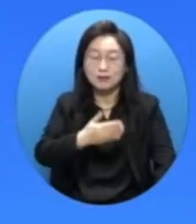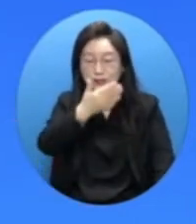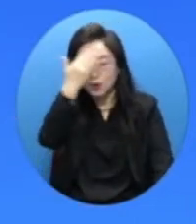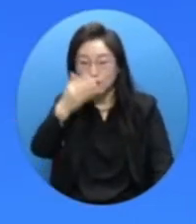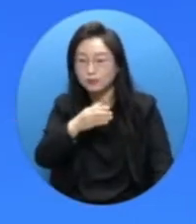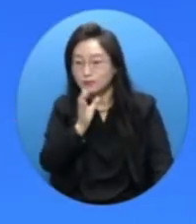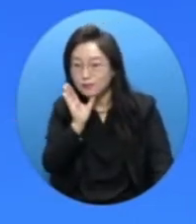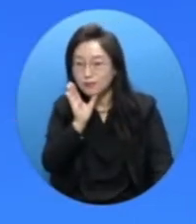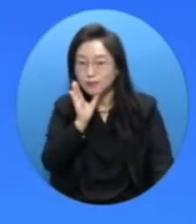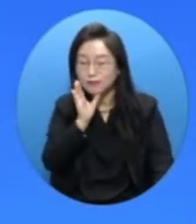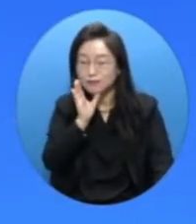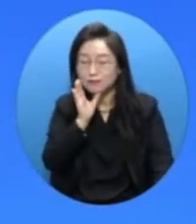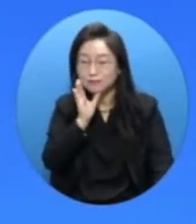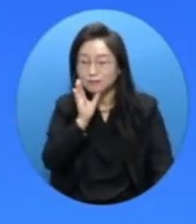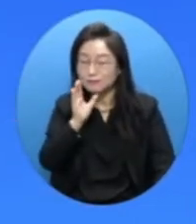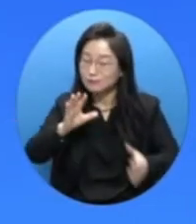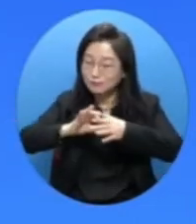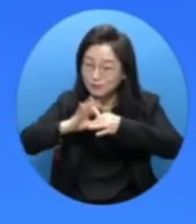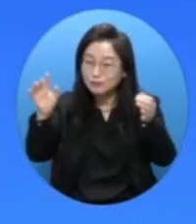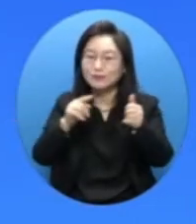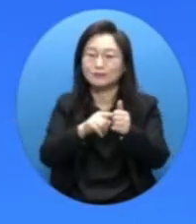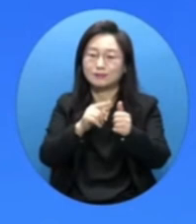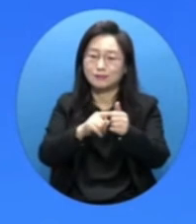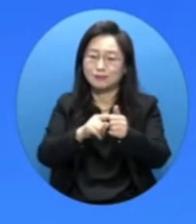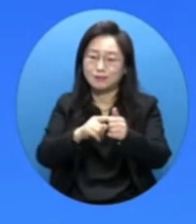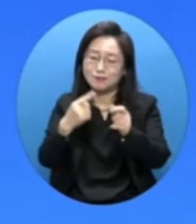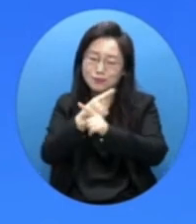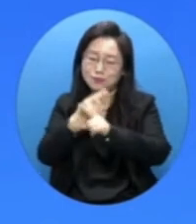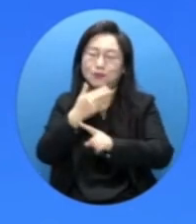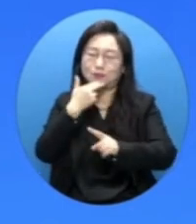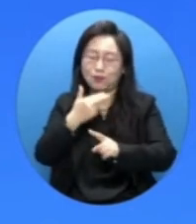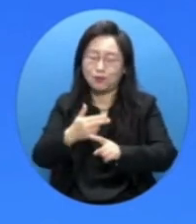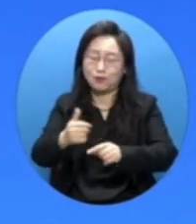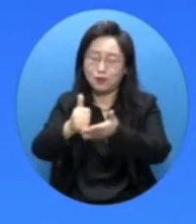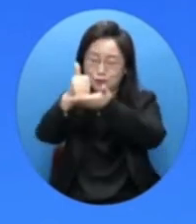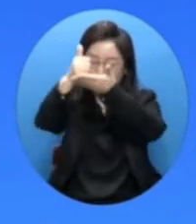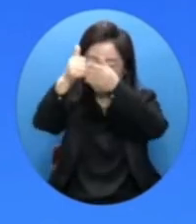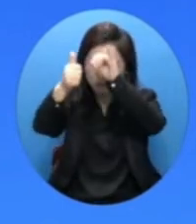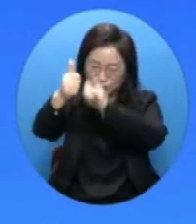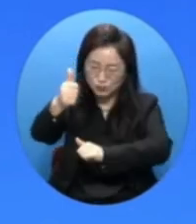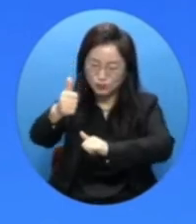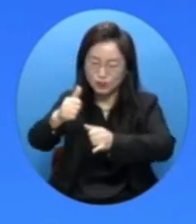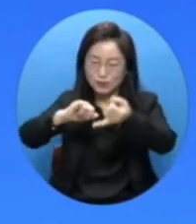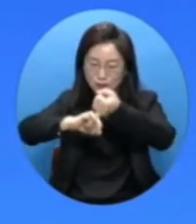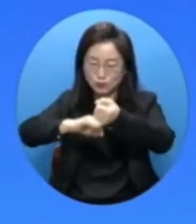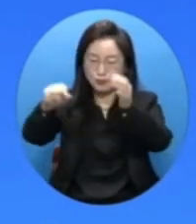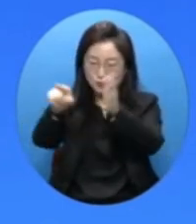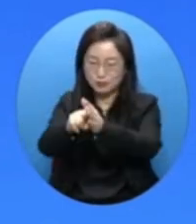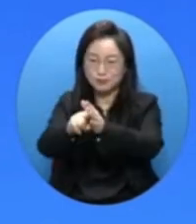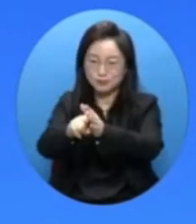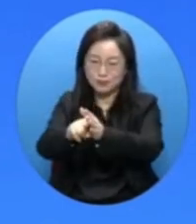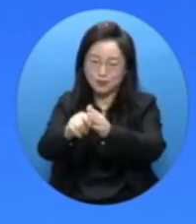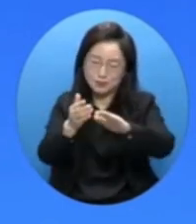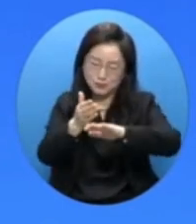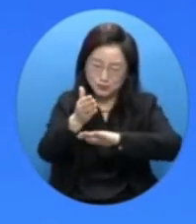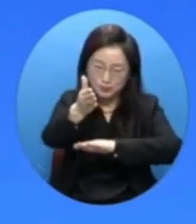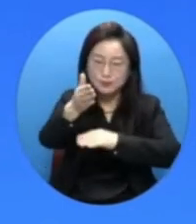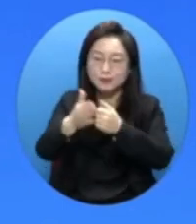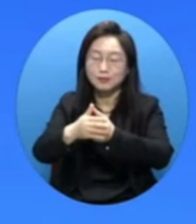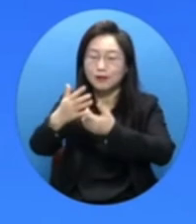때나 그가 변함없이 짐을 향한 충성심과 약속에 대한 말씀에 대한 믿음을 갖고 달려왔기 때문에